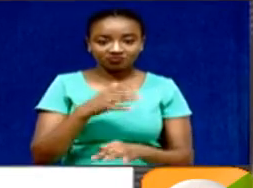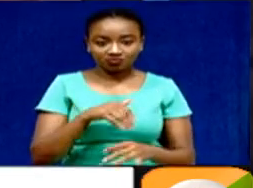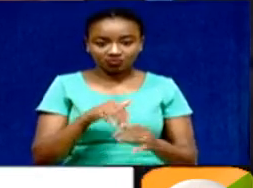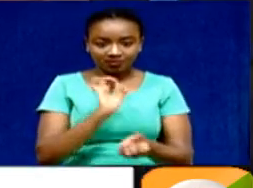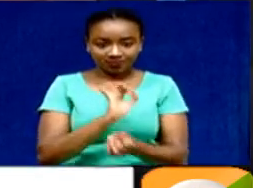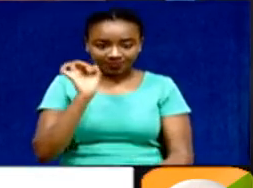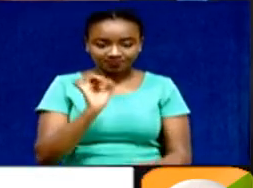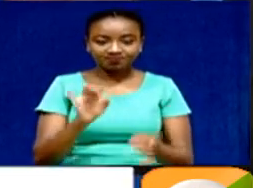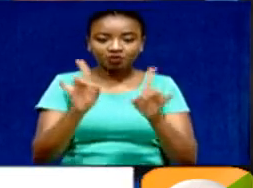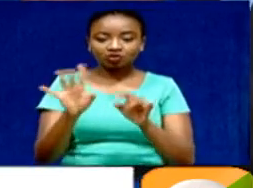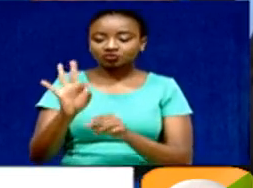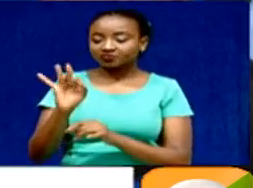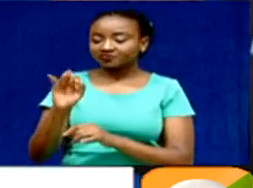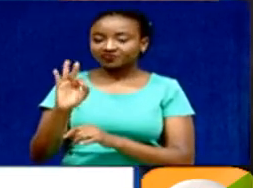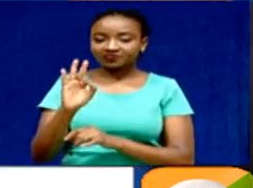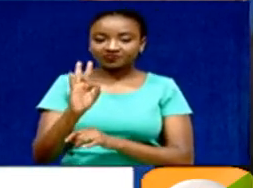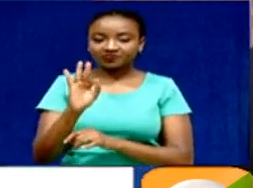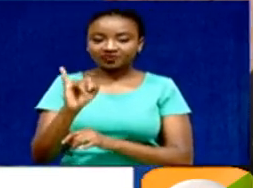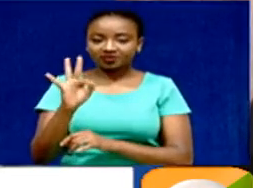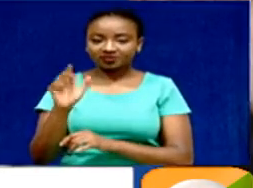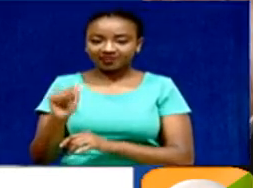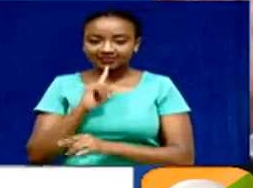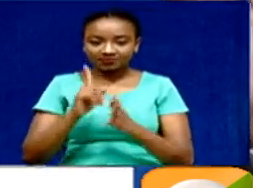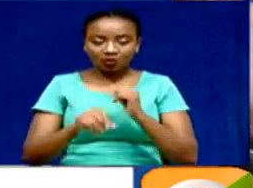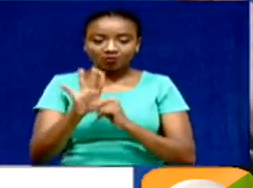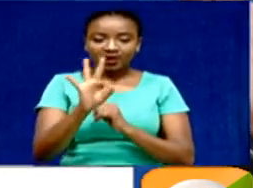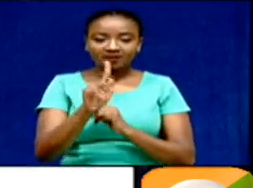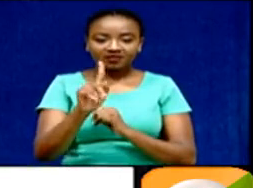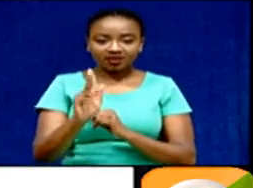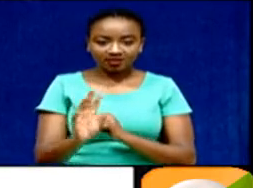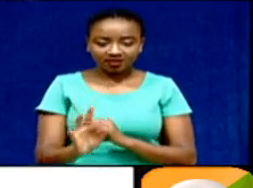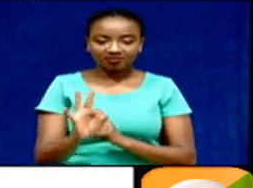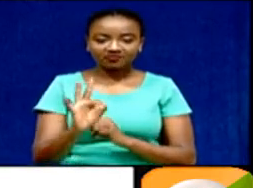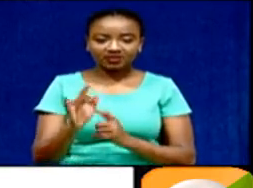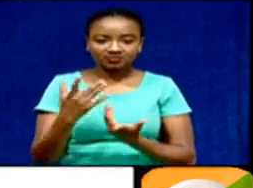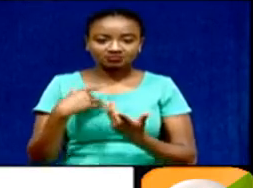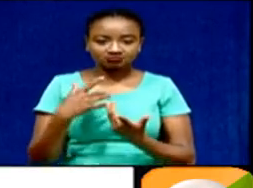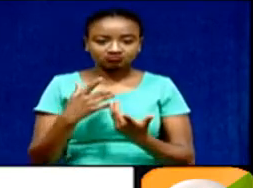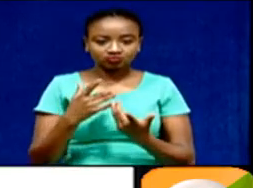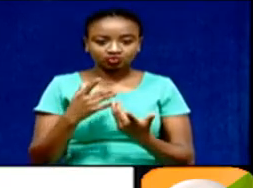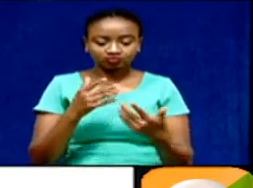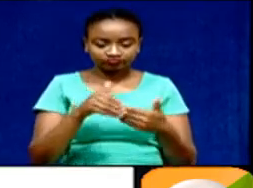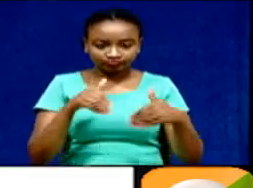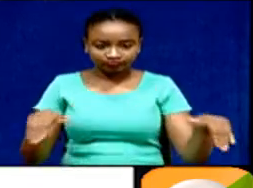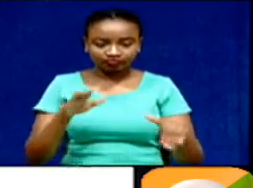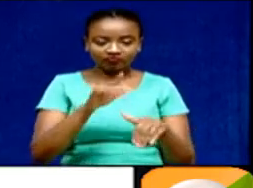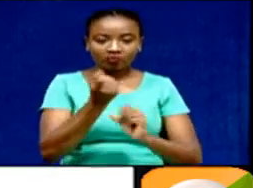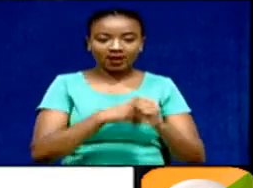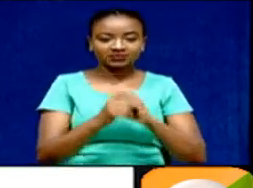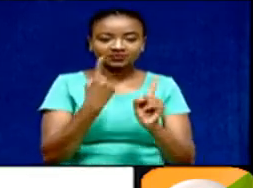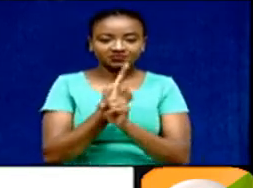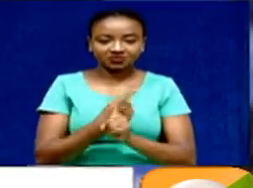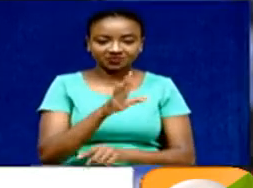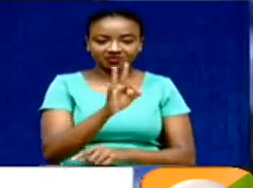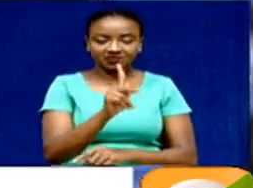out. FIFA inashikilia kwamba ni sharti FKF iache iwajibikie shughuli zake za mpira hapa nchini. Aidha, katika